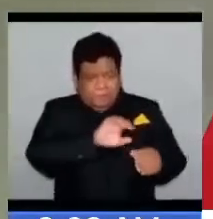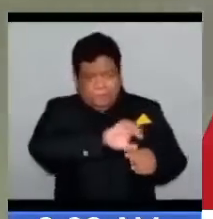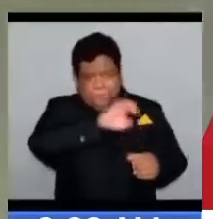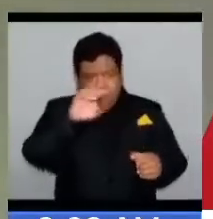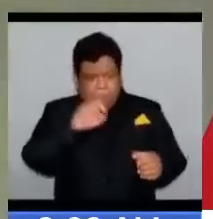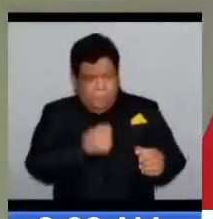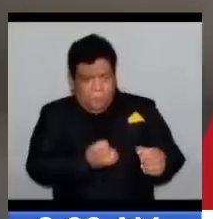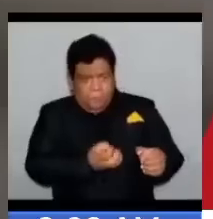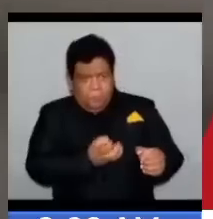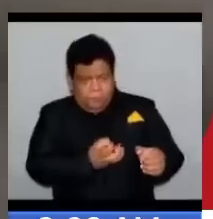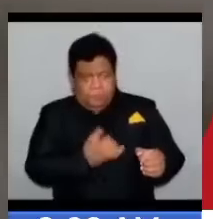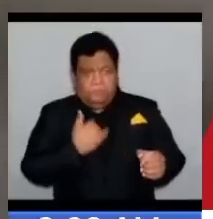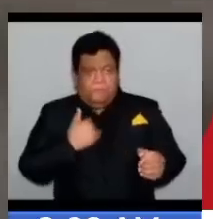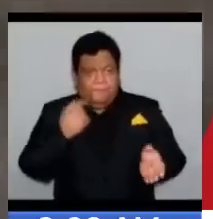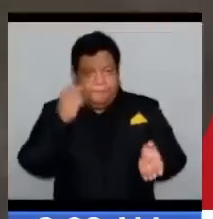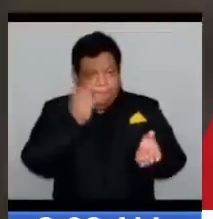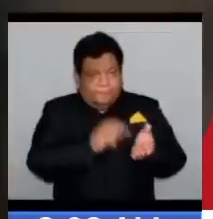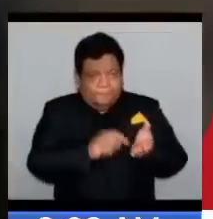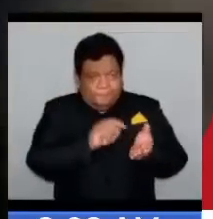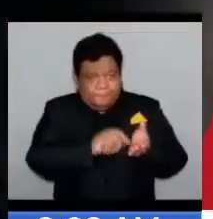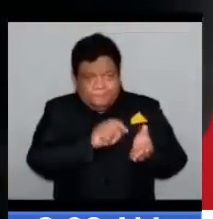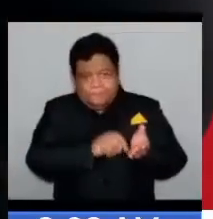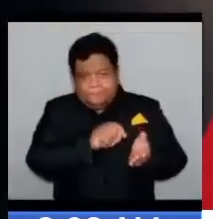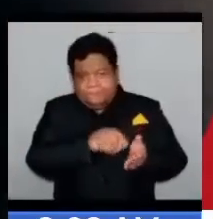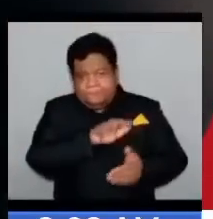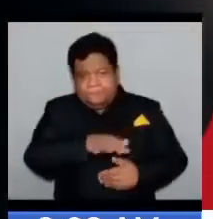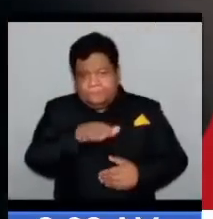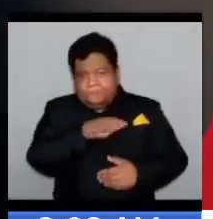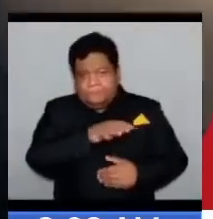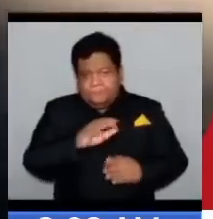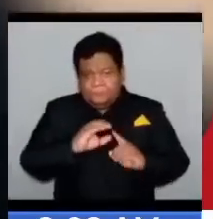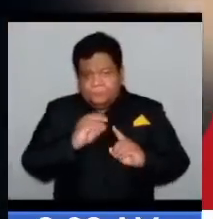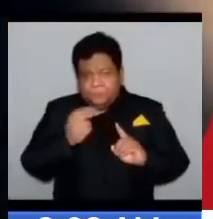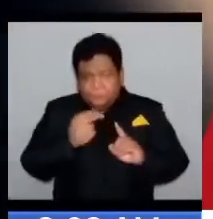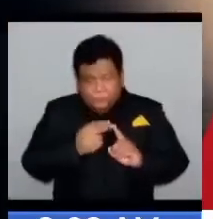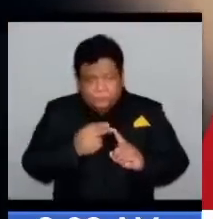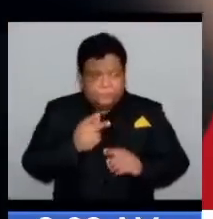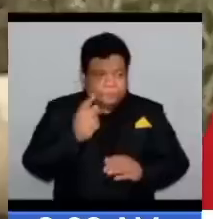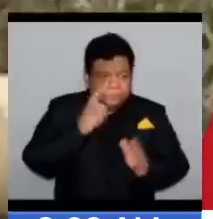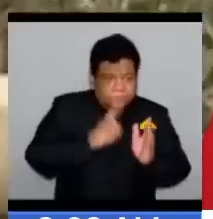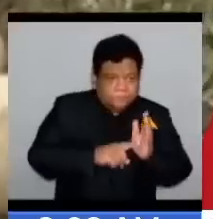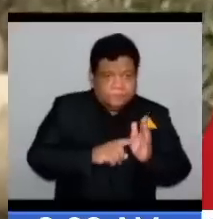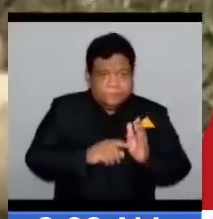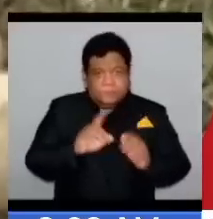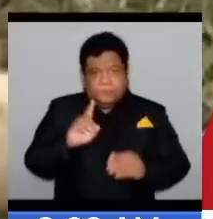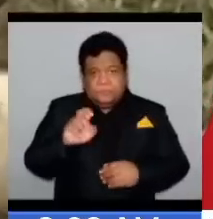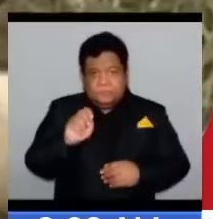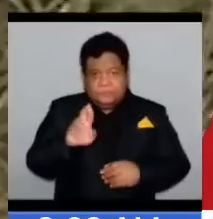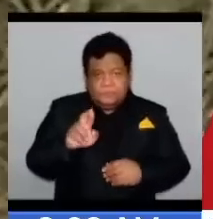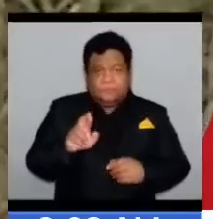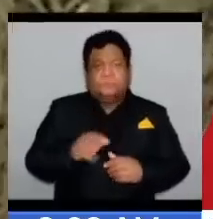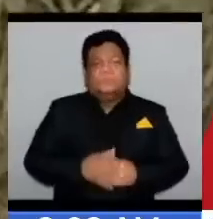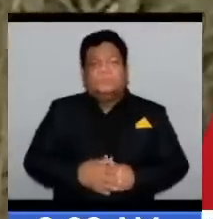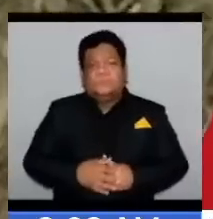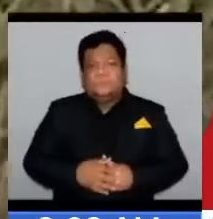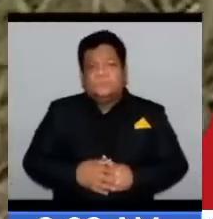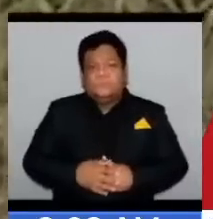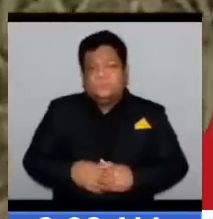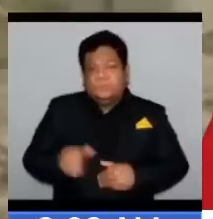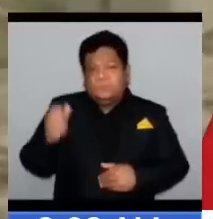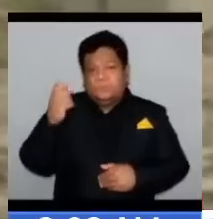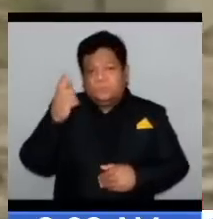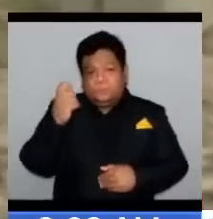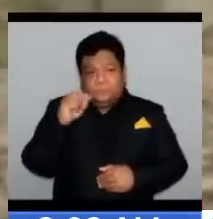ang Municipal Environment and Natural Resources Office, katuwang ang BFP Tigbawan. Tinakpan muna ang tasok